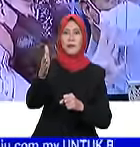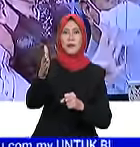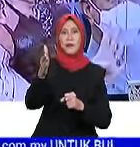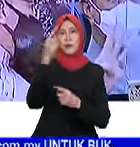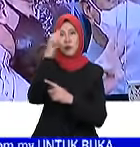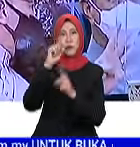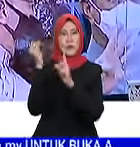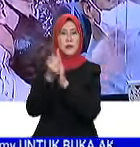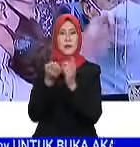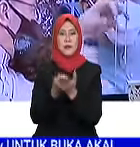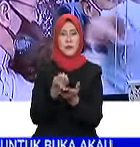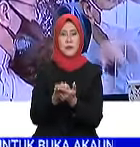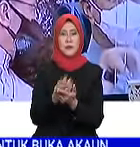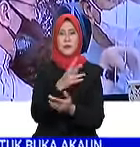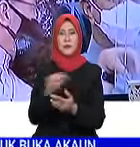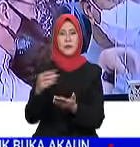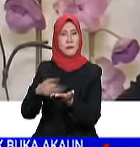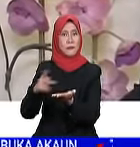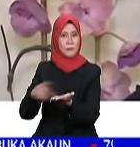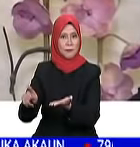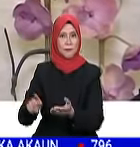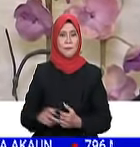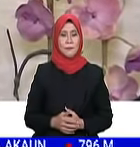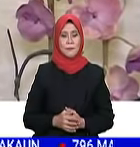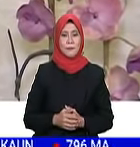kira keadaan ekonomi dan perbelanjaan.